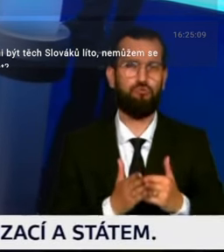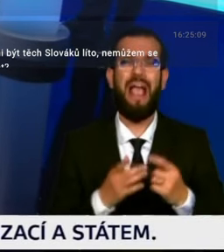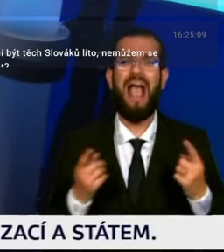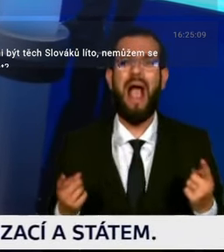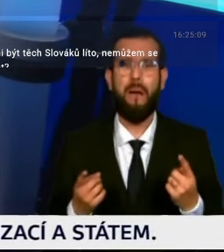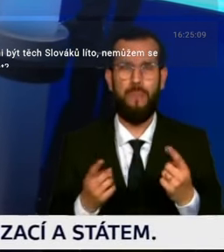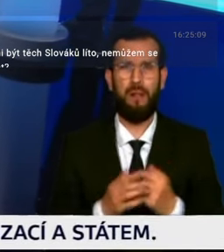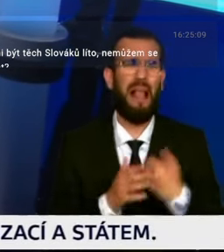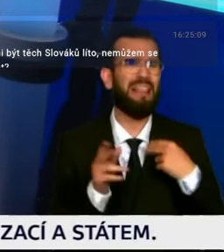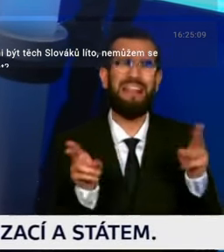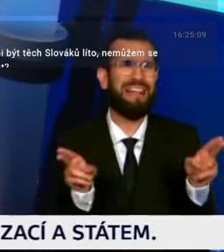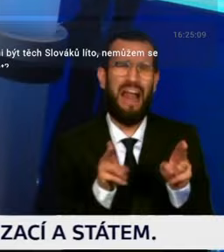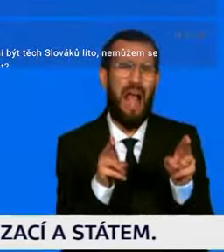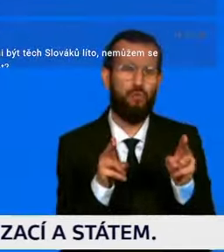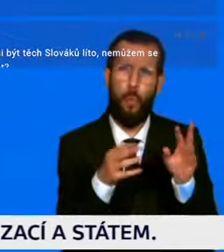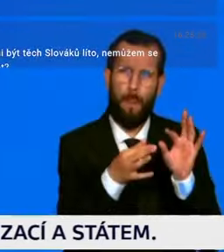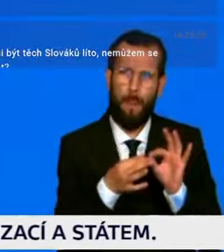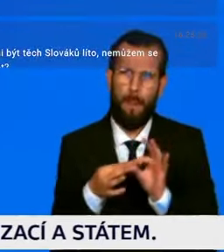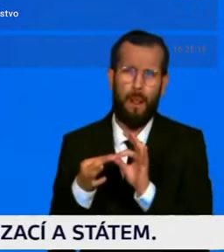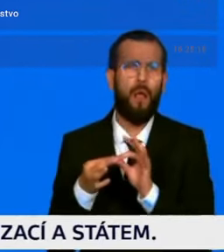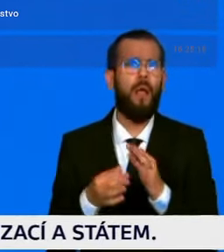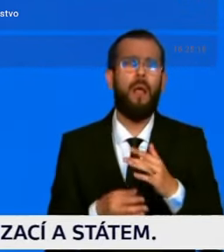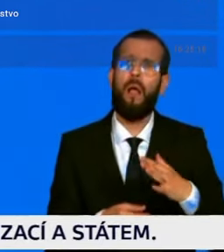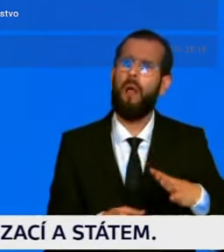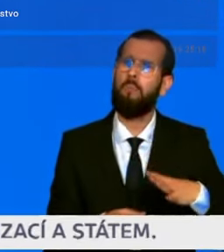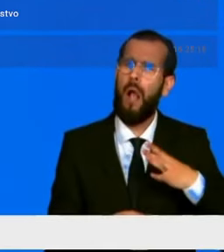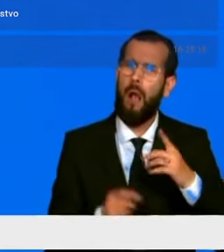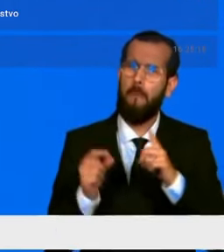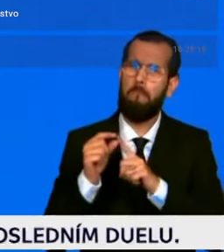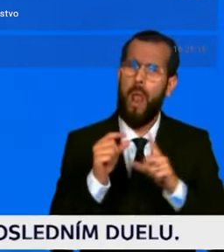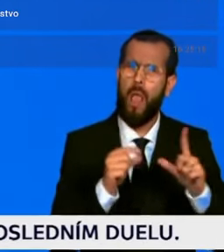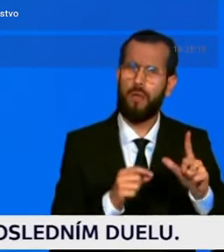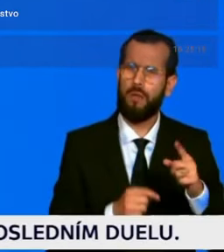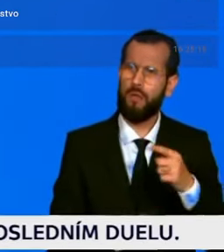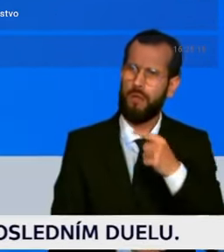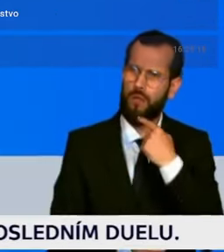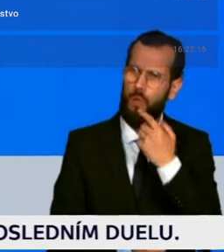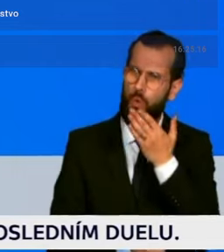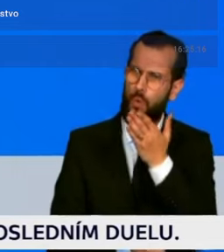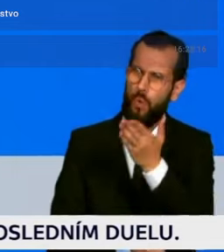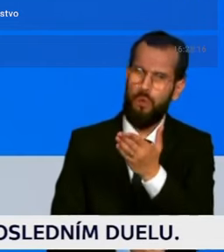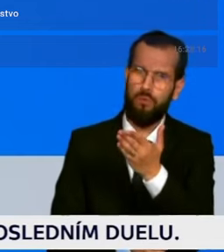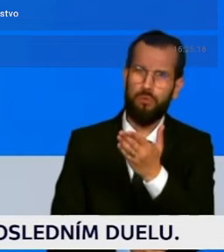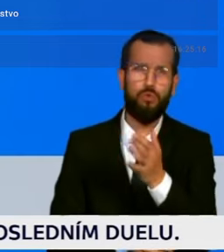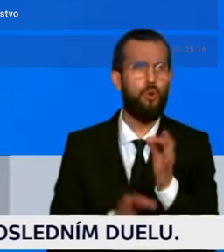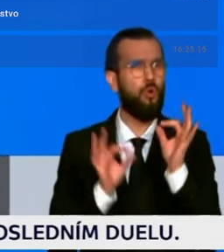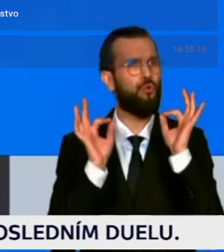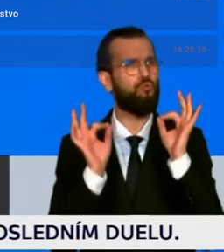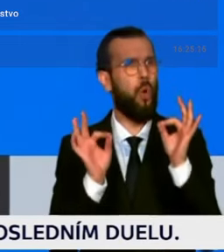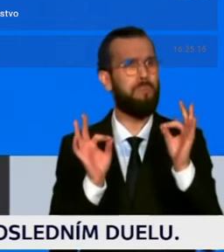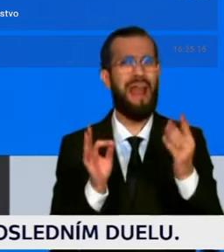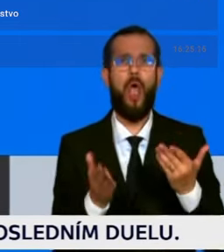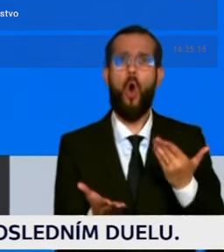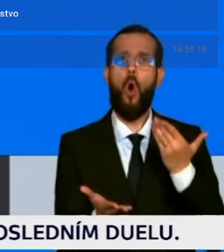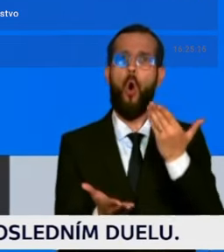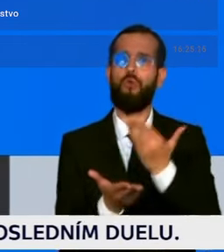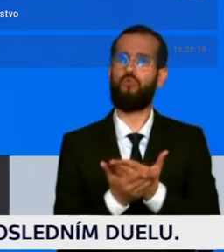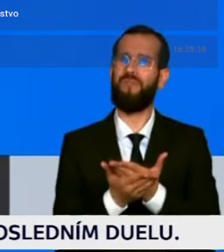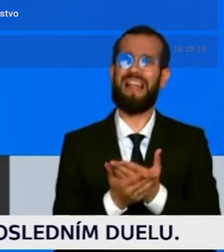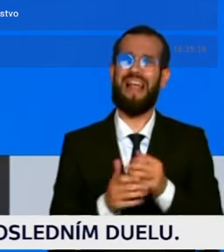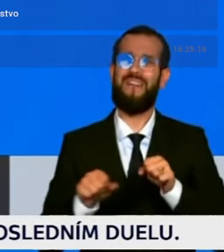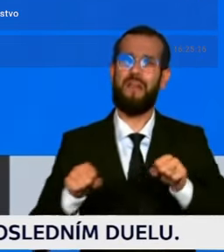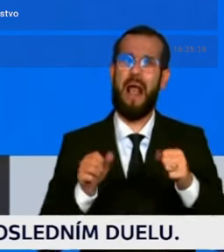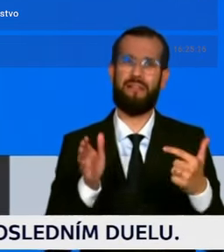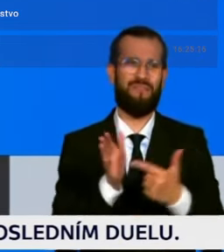pán môžem len veľmi krátko eh pán pelegrini vy hovoríte o tom že v akej dobrej kondícii ste odovzdali vládu v roku